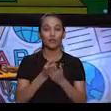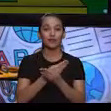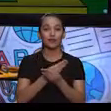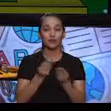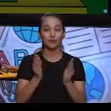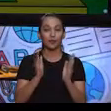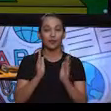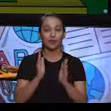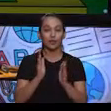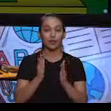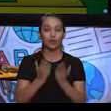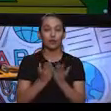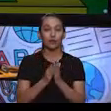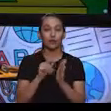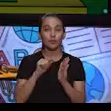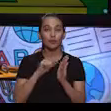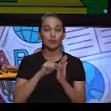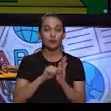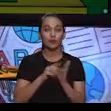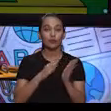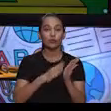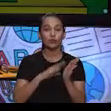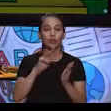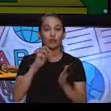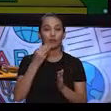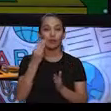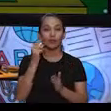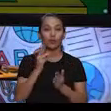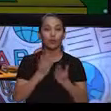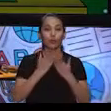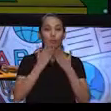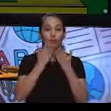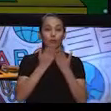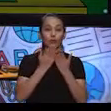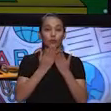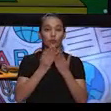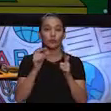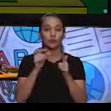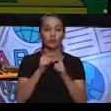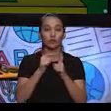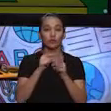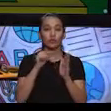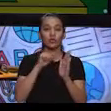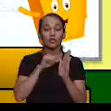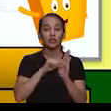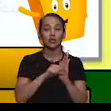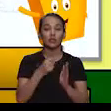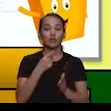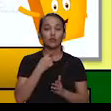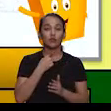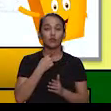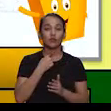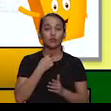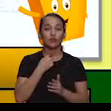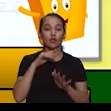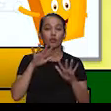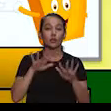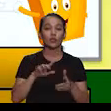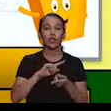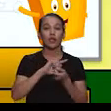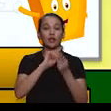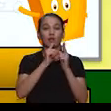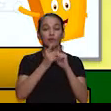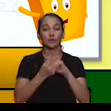bersam. Darslikdagi 9-mashq. O'qing, so'zlar tarkibidagi tovushlar o'rnini